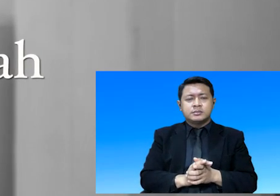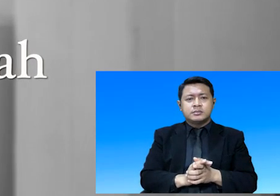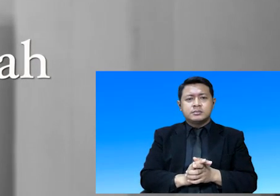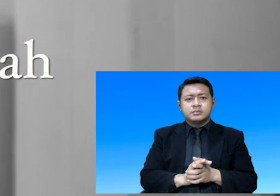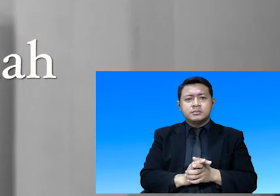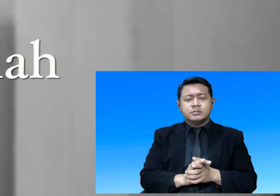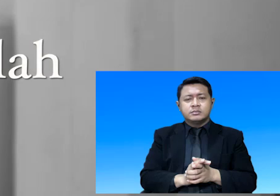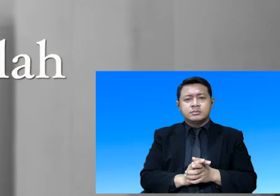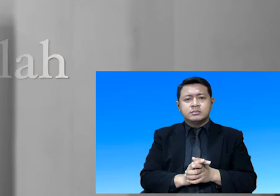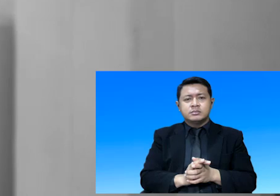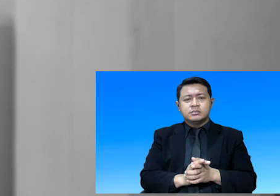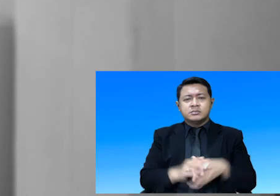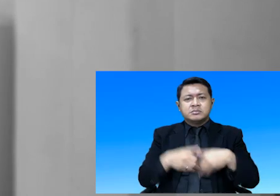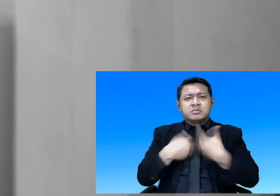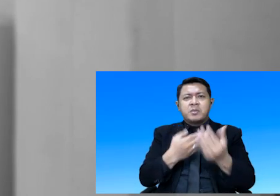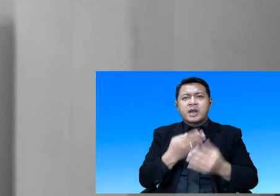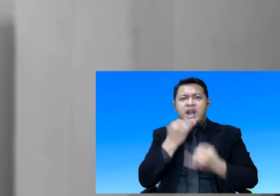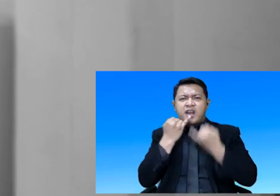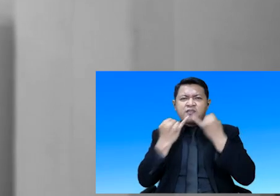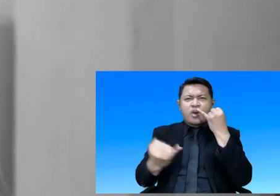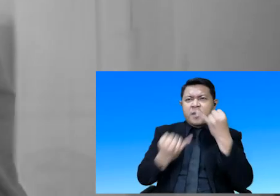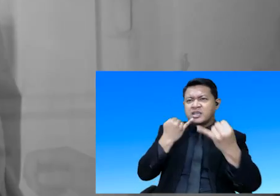menyisakan berita-berita salah.